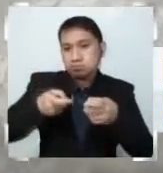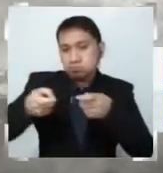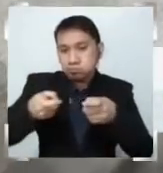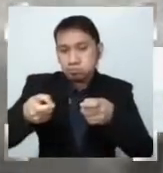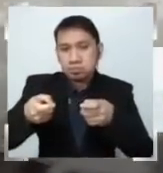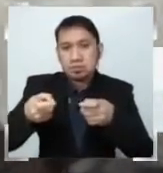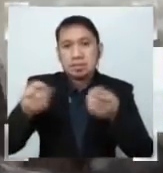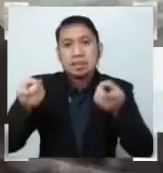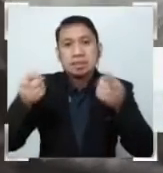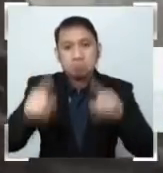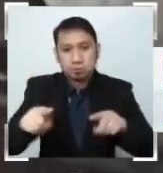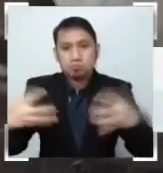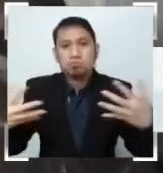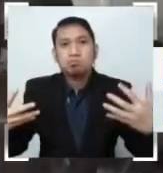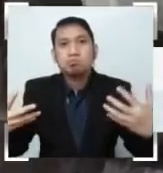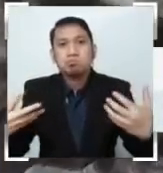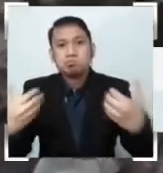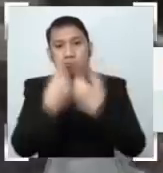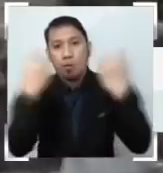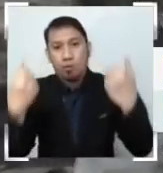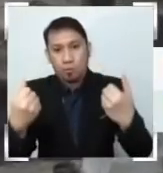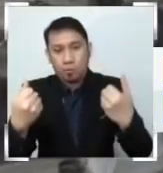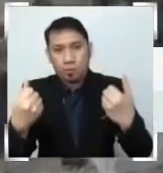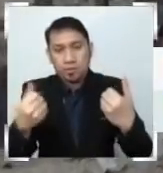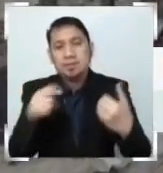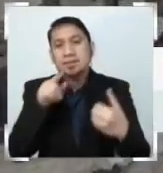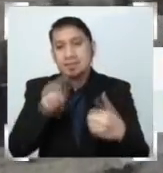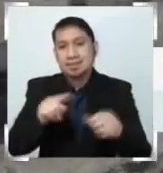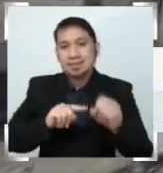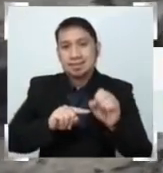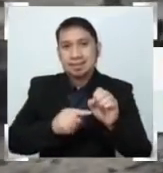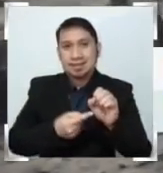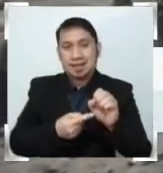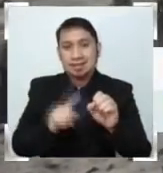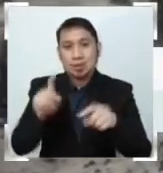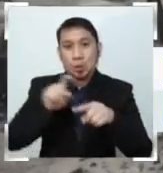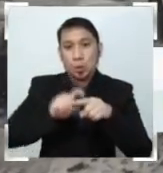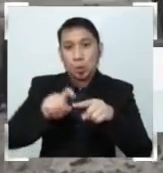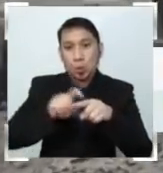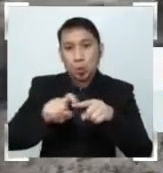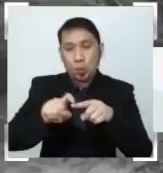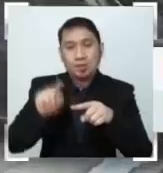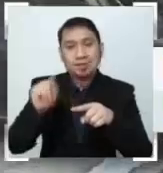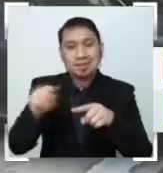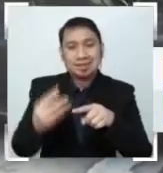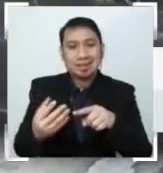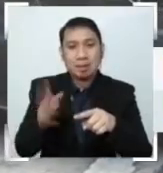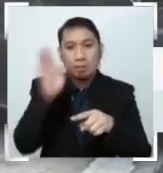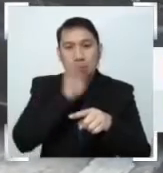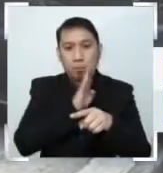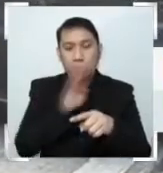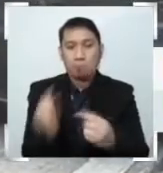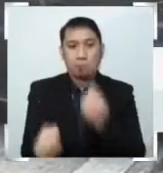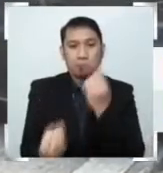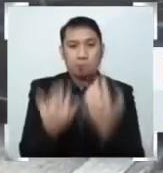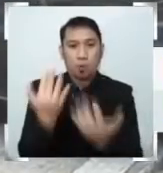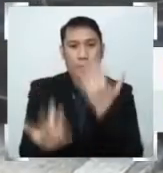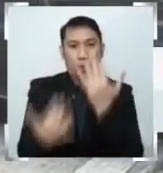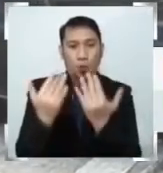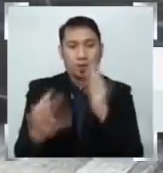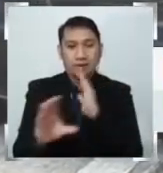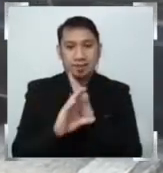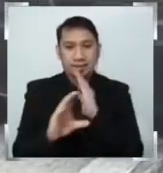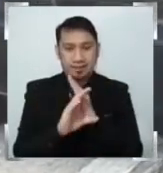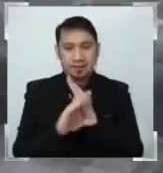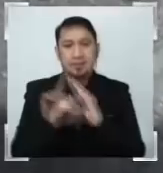sa isang barikada. Doon na raw nag-spark ang electrical wiring, saka sumabog at nasunog ang kotse. Ligtas naman ang sakay nitong